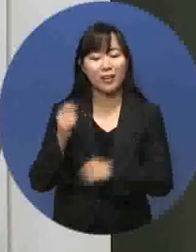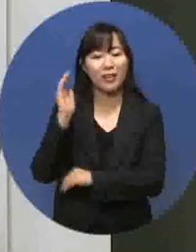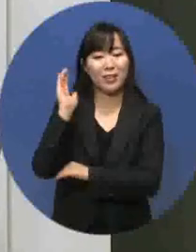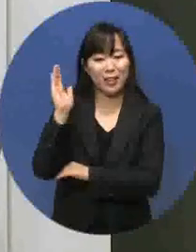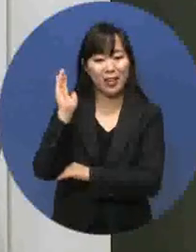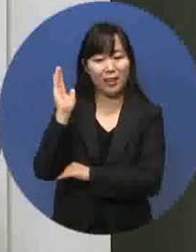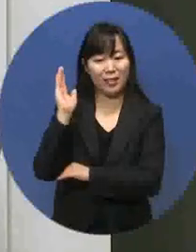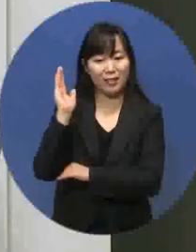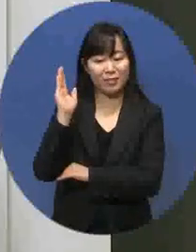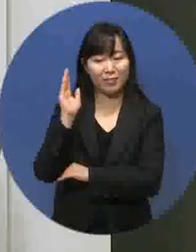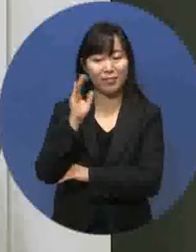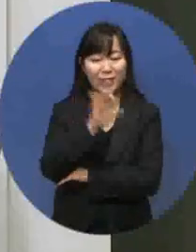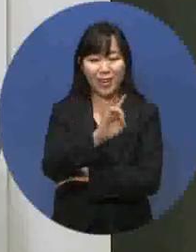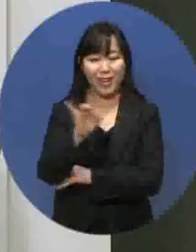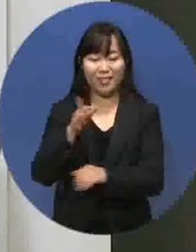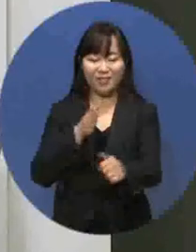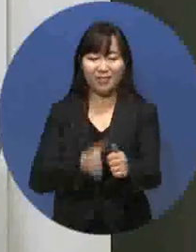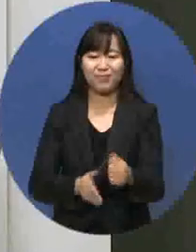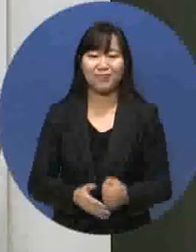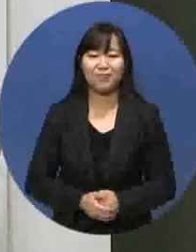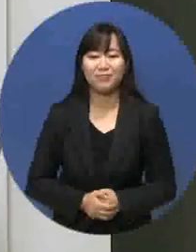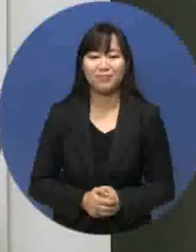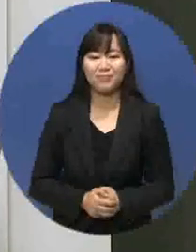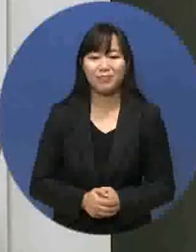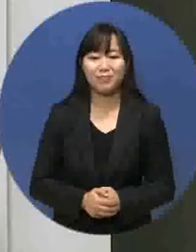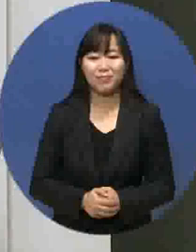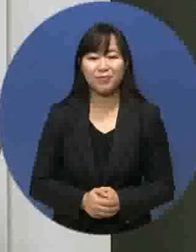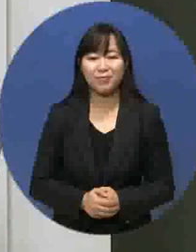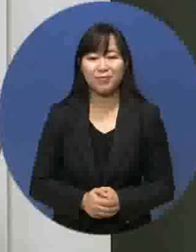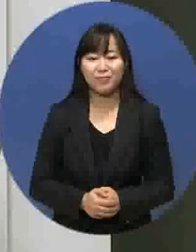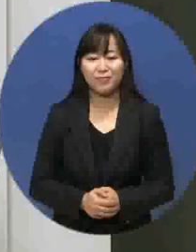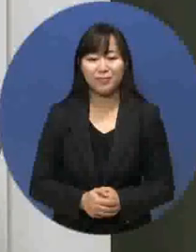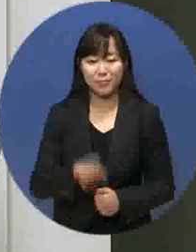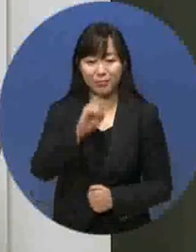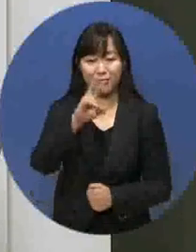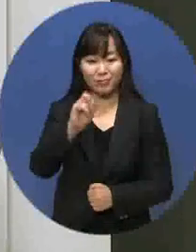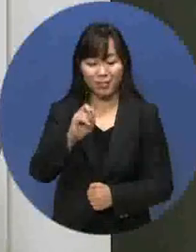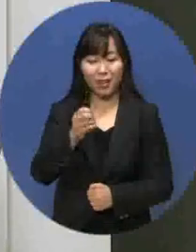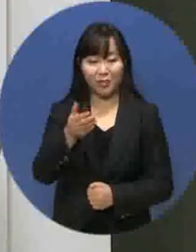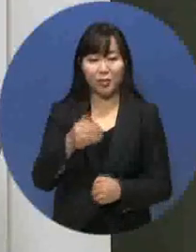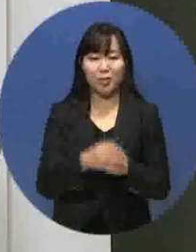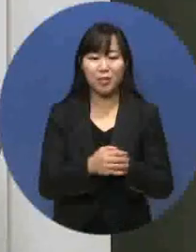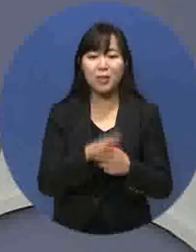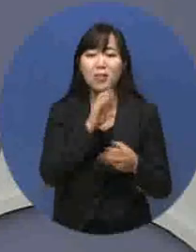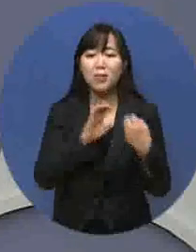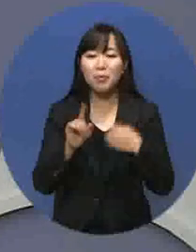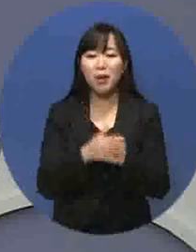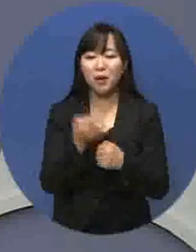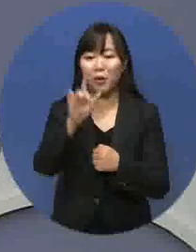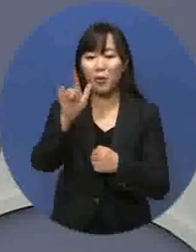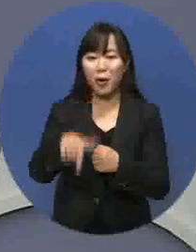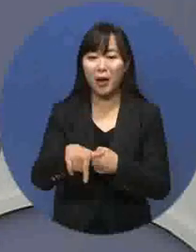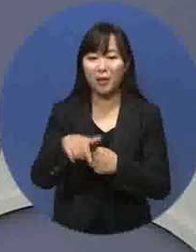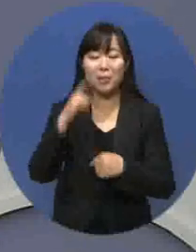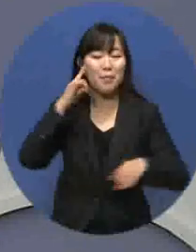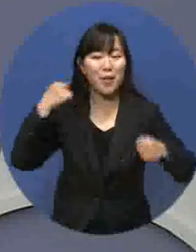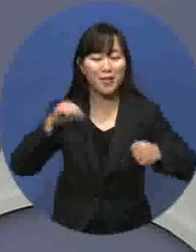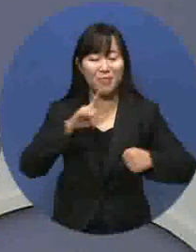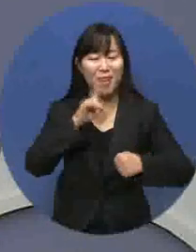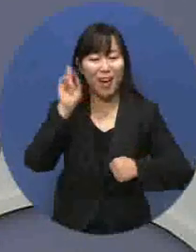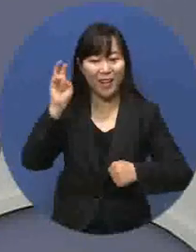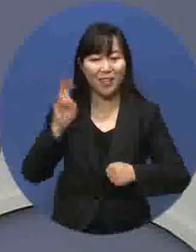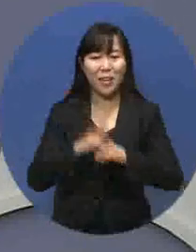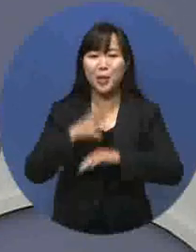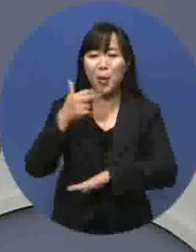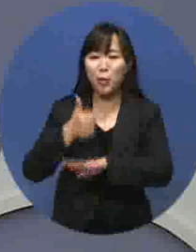얘기 한마디씩 좀 해주세요. 우리 저 먼저 양 감독. 뭐 정답은 각 배우님께서 하실 것 같은데